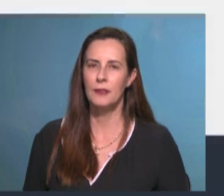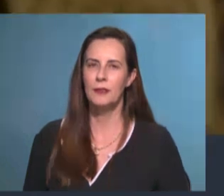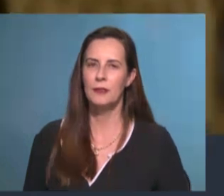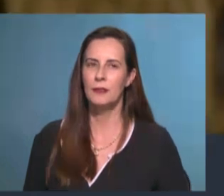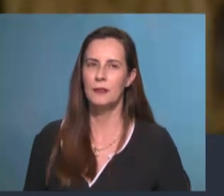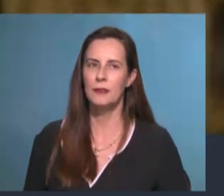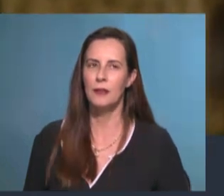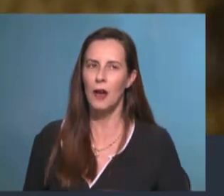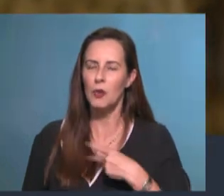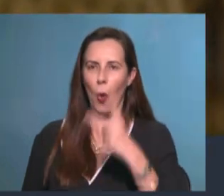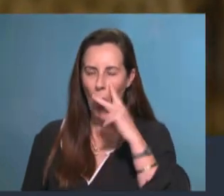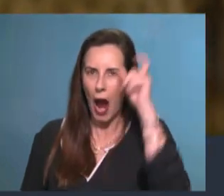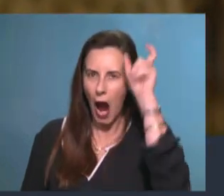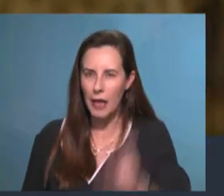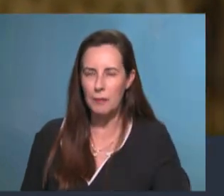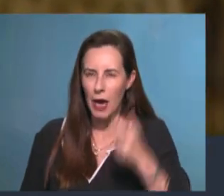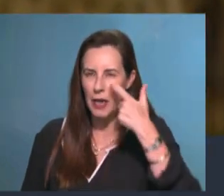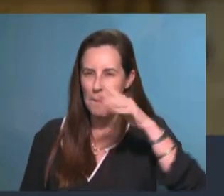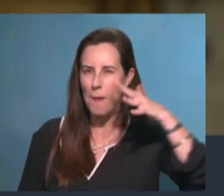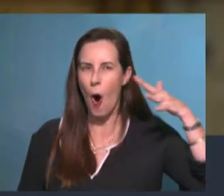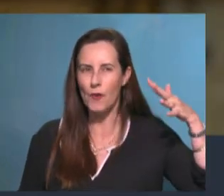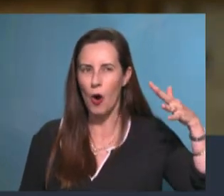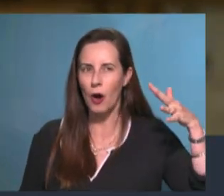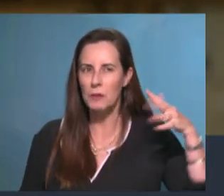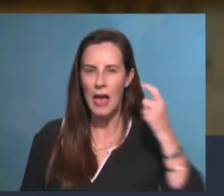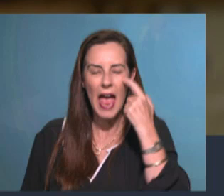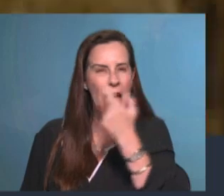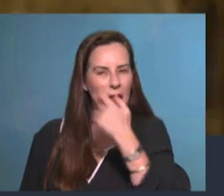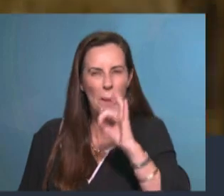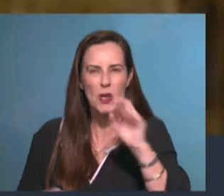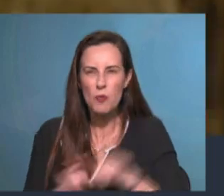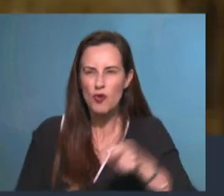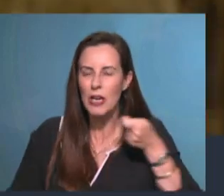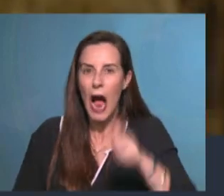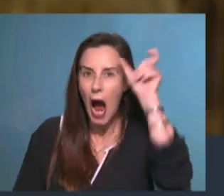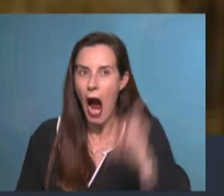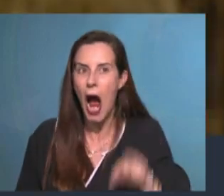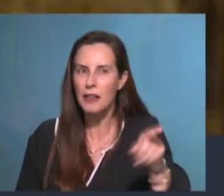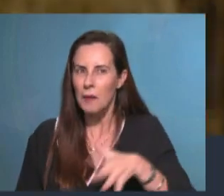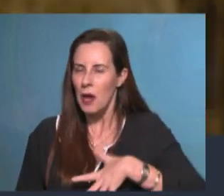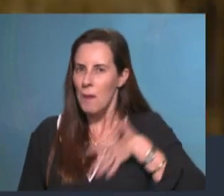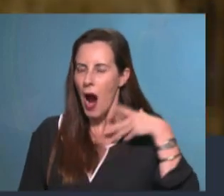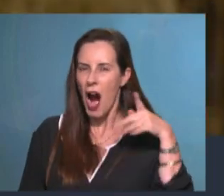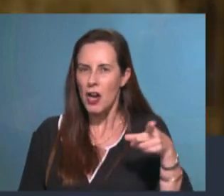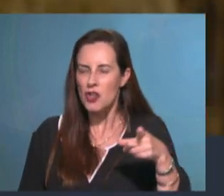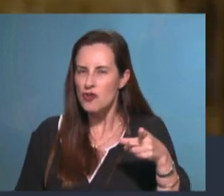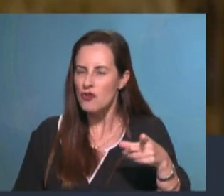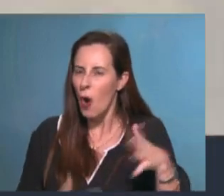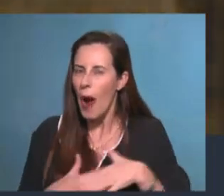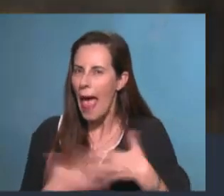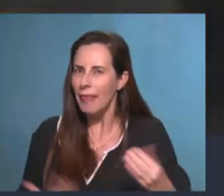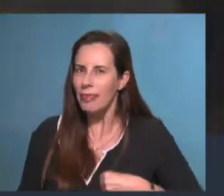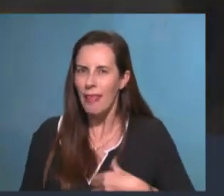אתה רואה אדם עם עיניים בוהקות, עיניים של רוצח. הבן אדם הזה אתה מרגיש כחוקר חסר